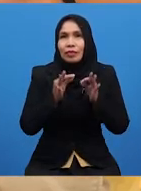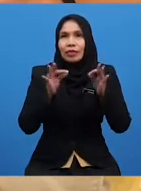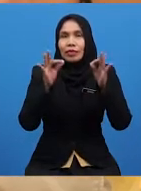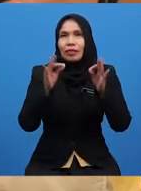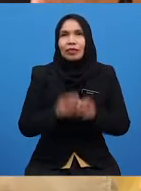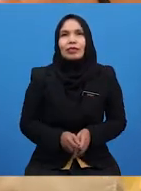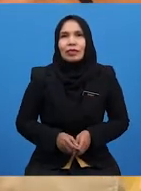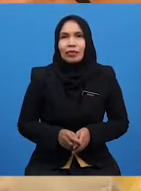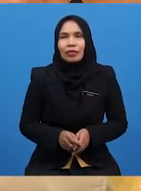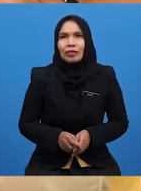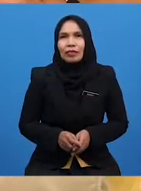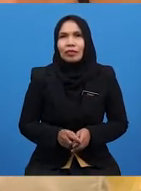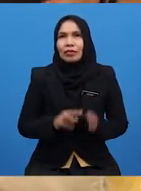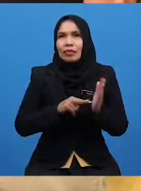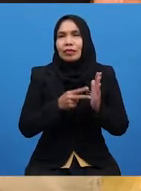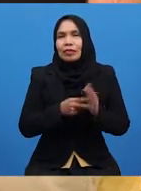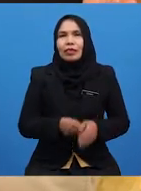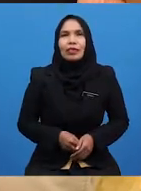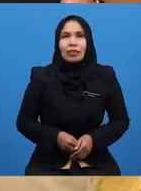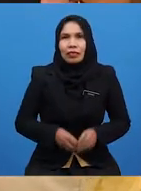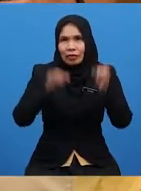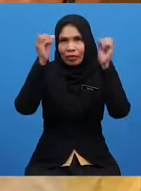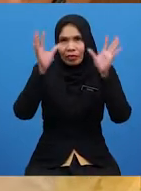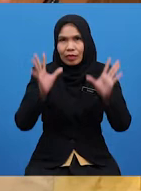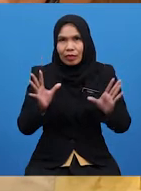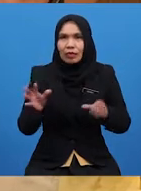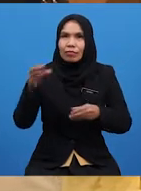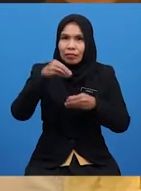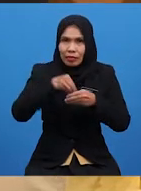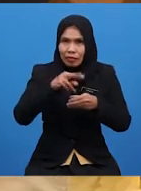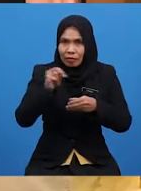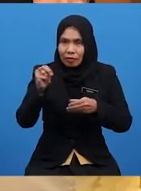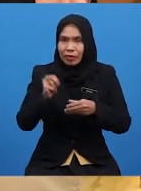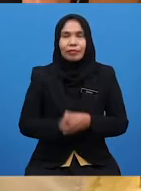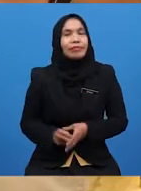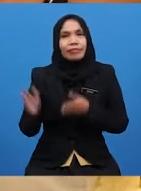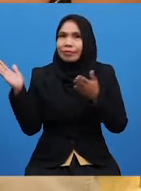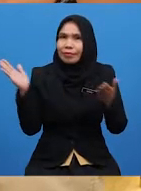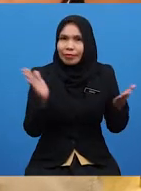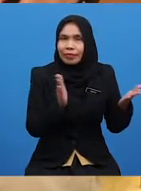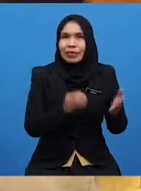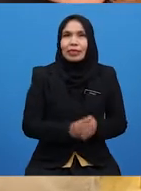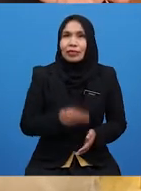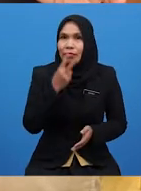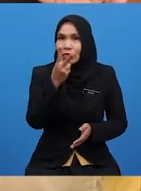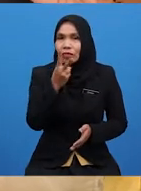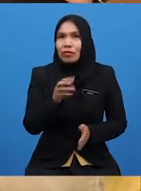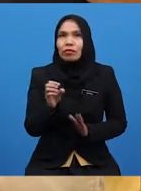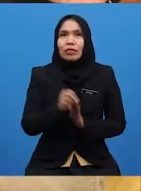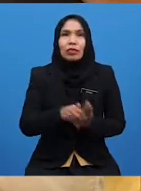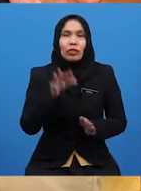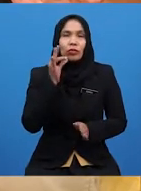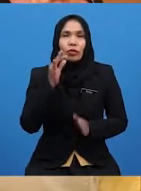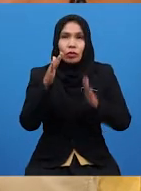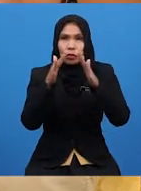Reka bentuk hiasan dalaman untuk itu Mari kita menelusuri semua rumah berkonsep modern